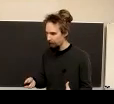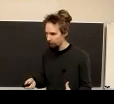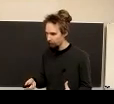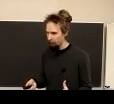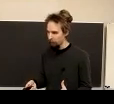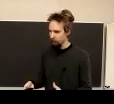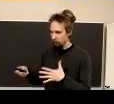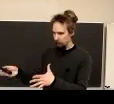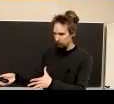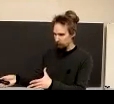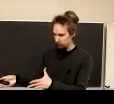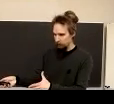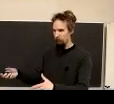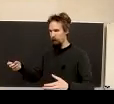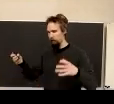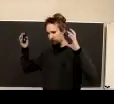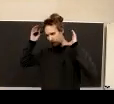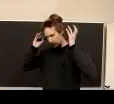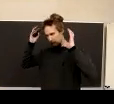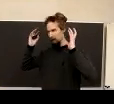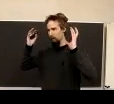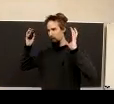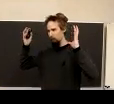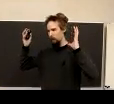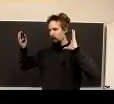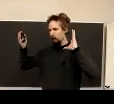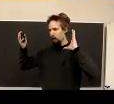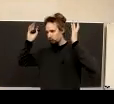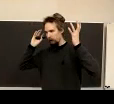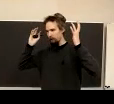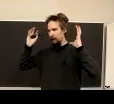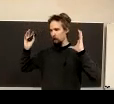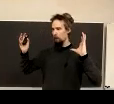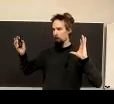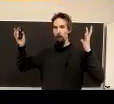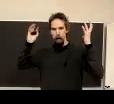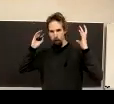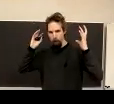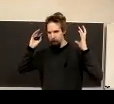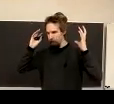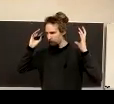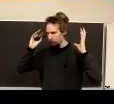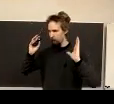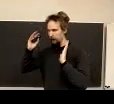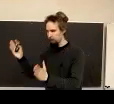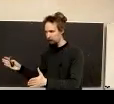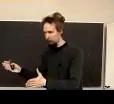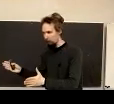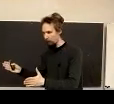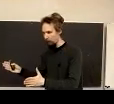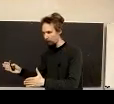ei. Tässä on pari tämmöistä metaforaa, että onko ne enemmän niin kuin joku satunnainen sähkömyrsky aivoissa vai